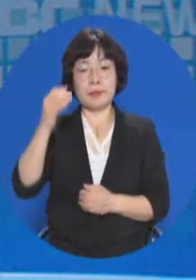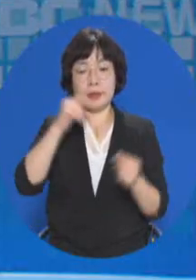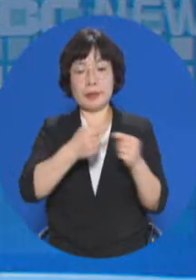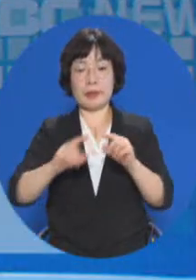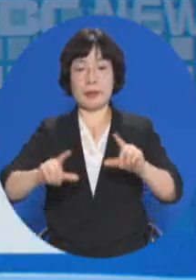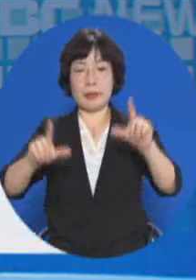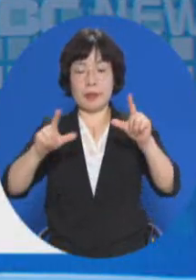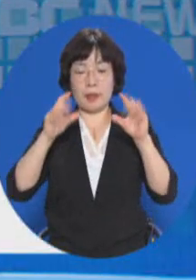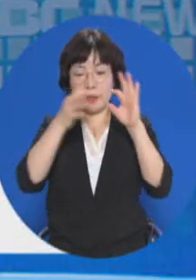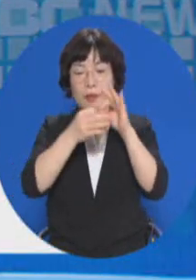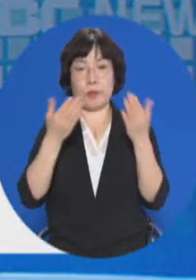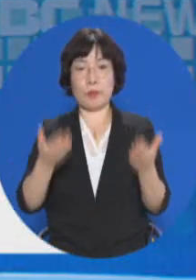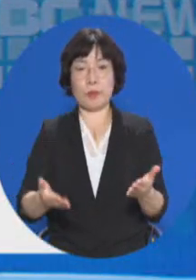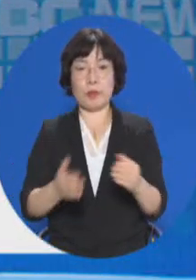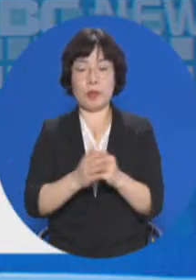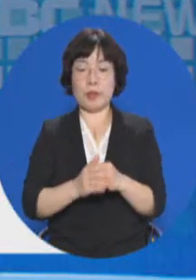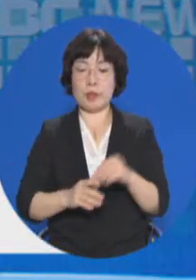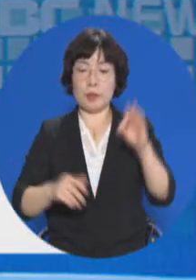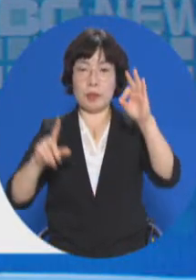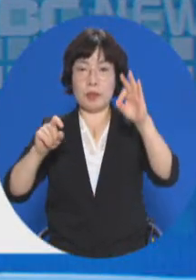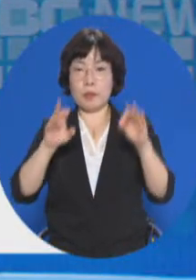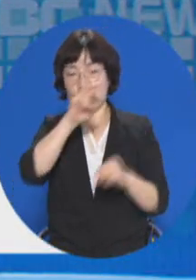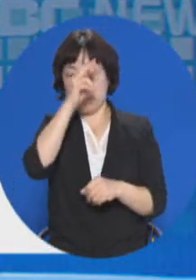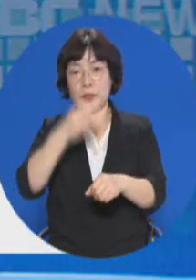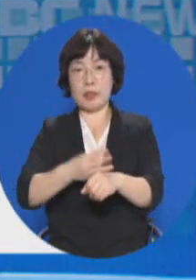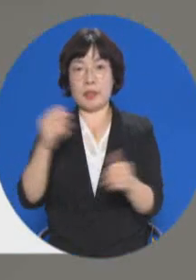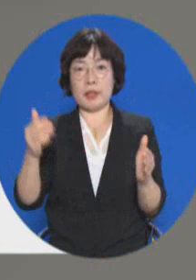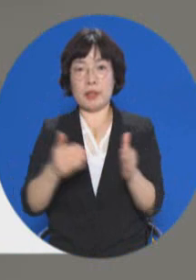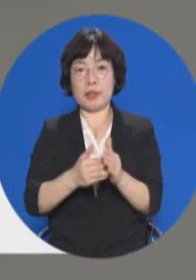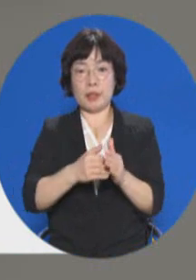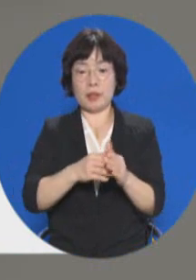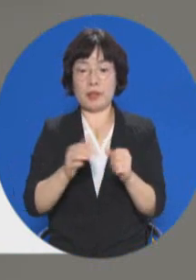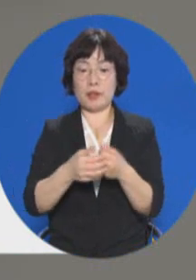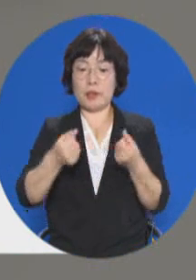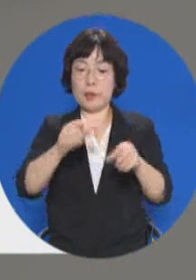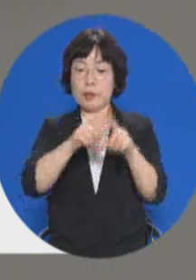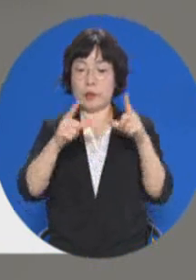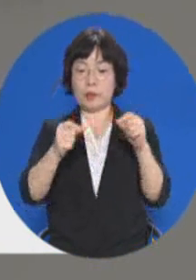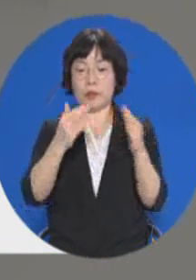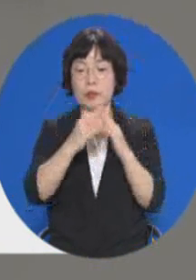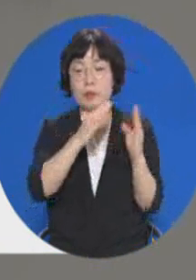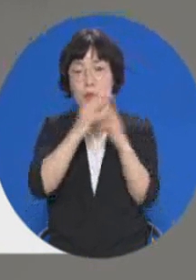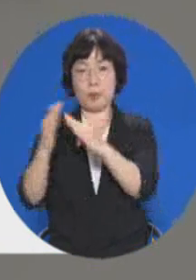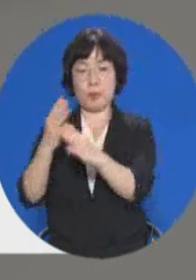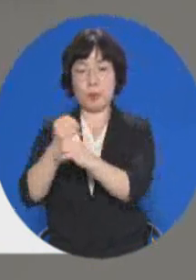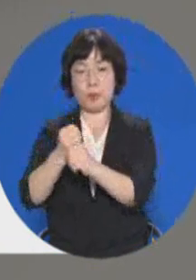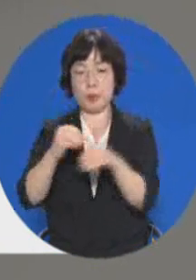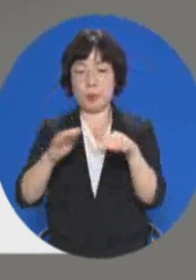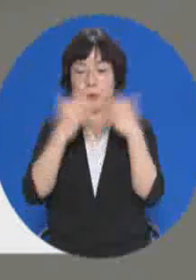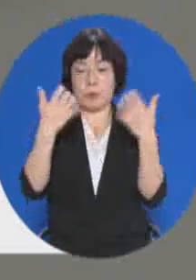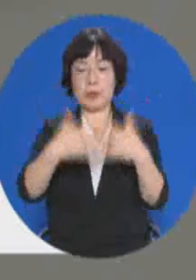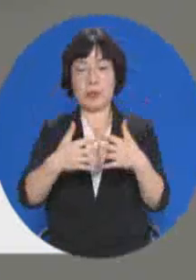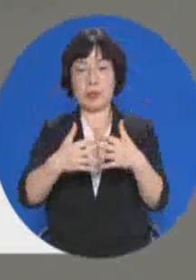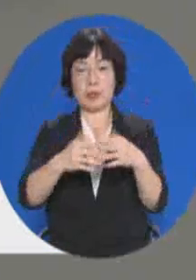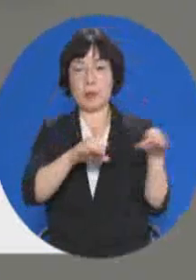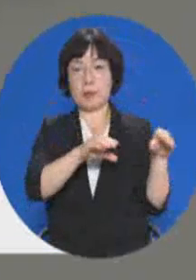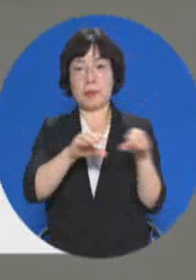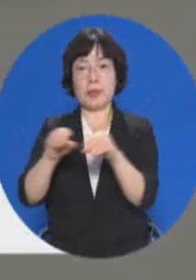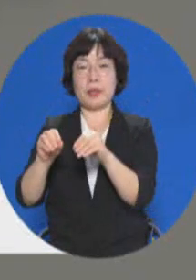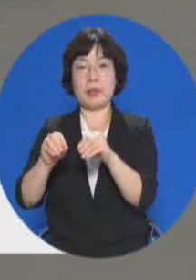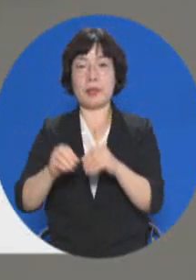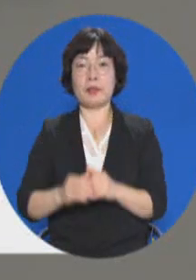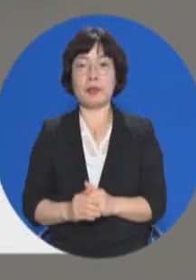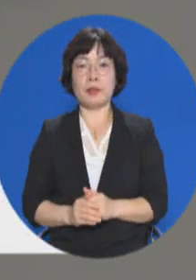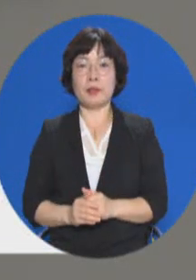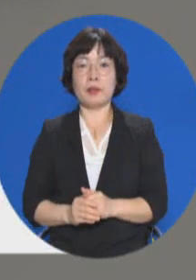한글날 연휴 기간인 오는 11일 오후 3시까지 정부 24의 주민등록 관련 업무와 무인 민원 발급기 서비스가